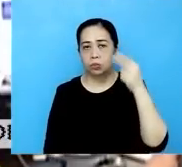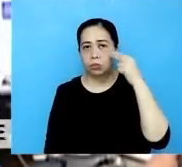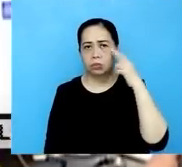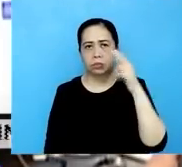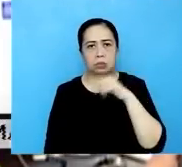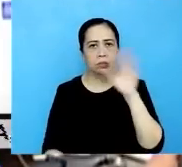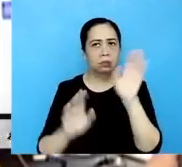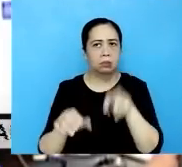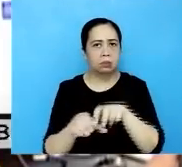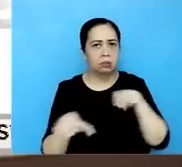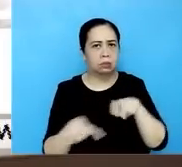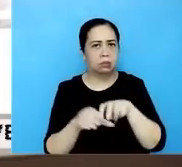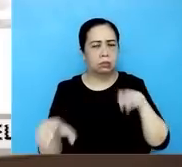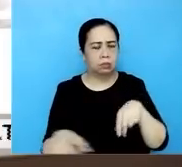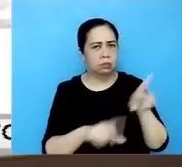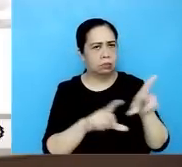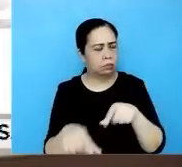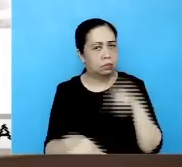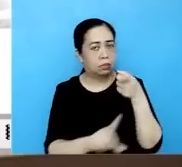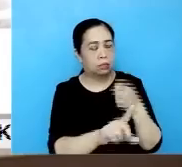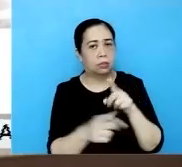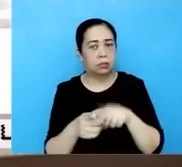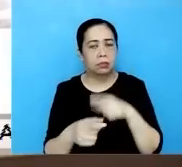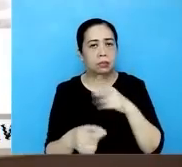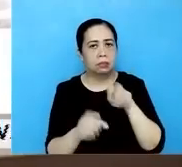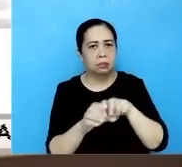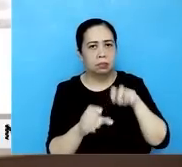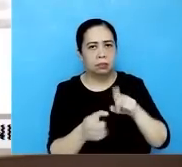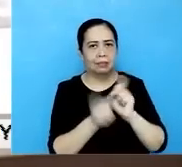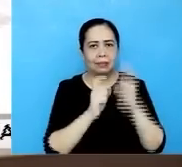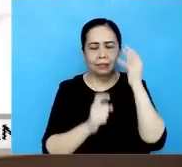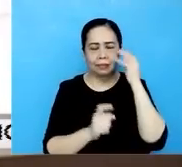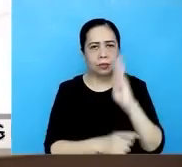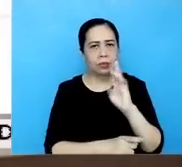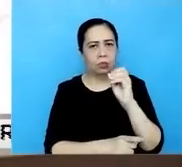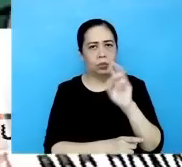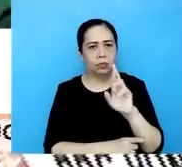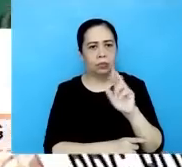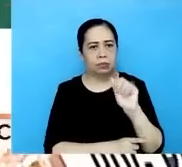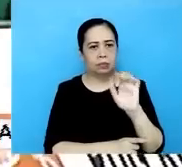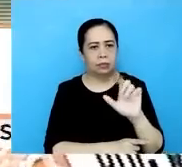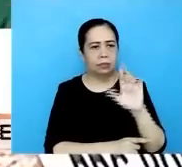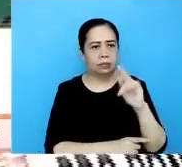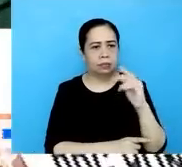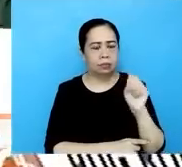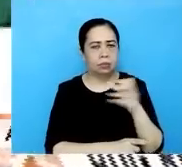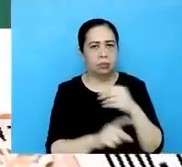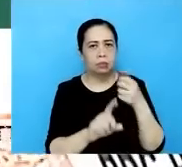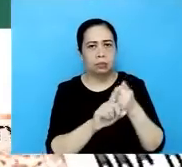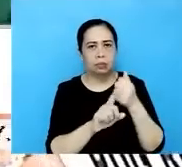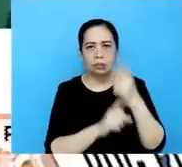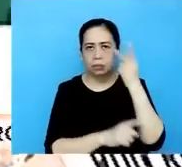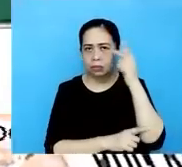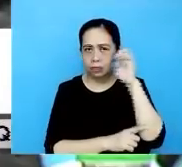ng testimonya ng mga testigo. Tinutukoy niya rito ang pagbaliktad ni na dating Bucor OIC Rafael Ragos at self-confessed drug lord na si